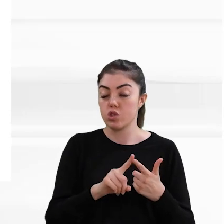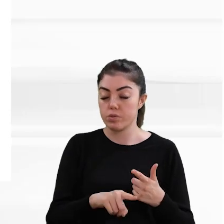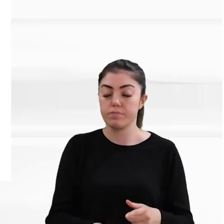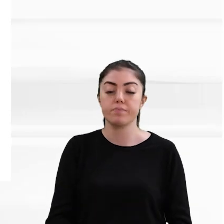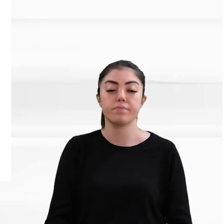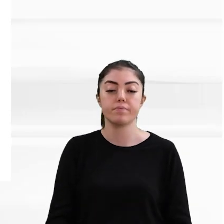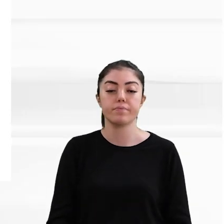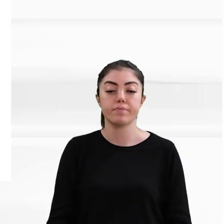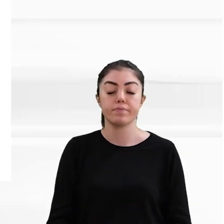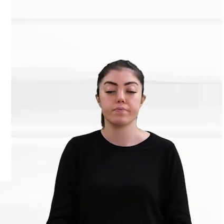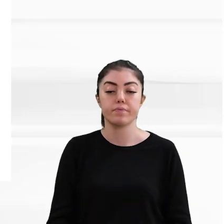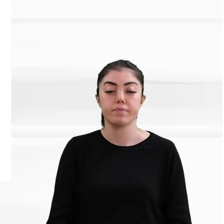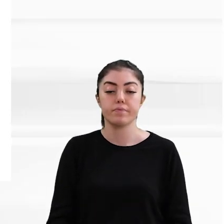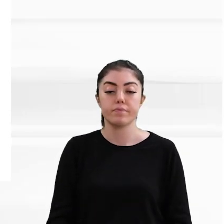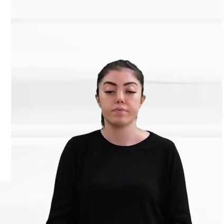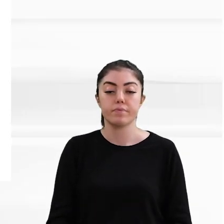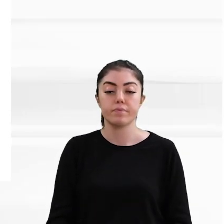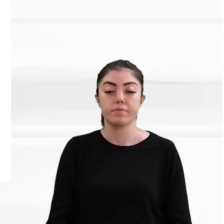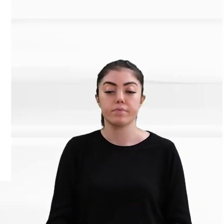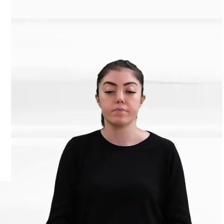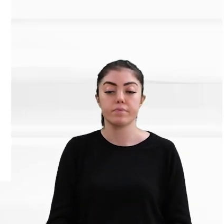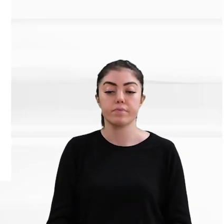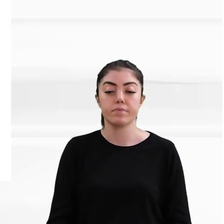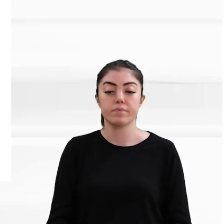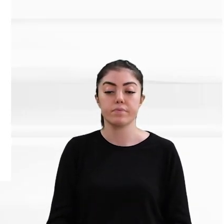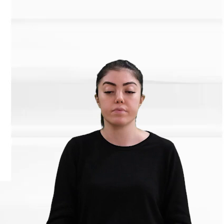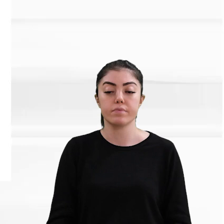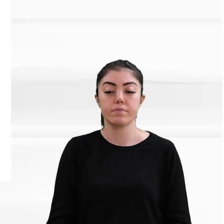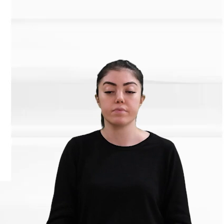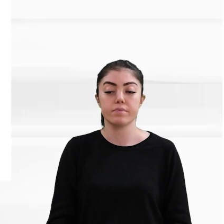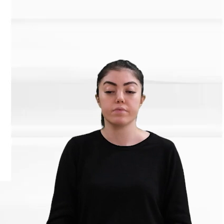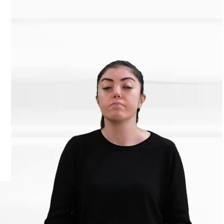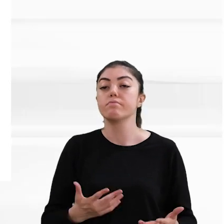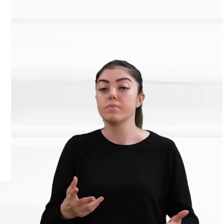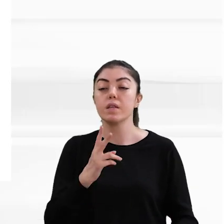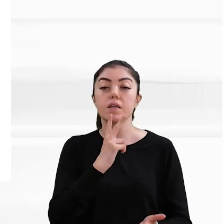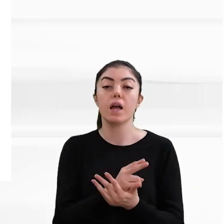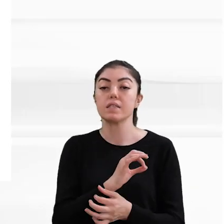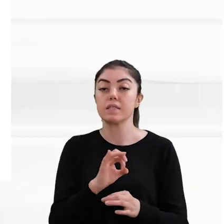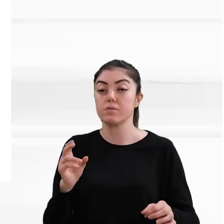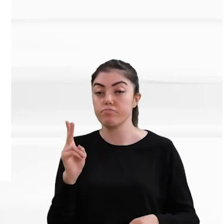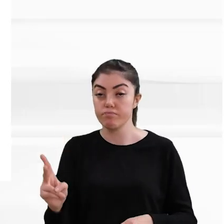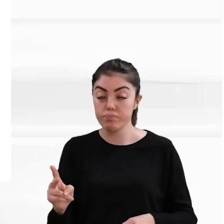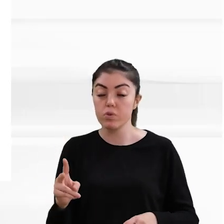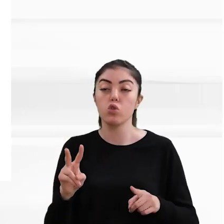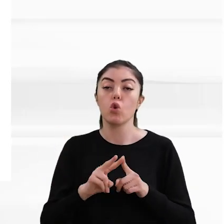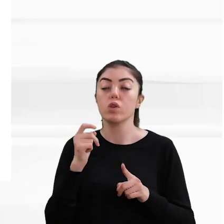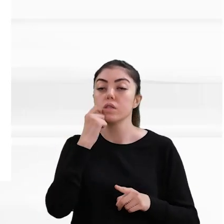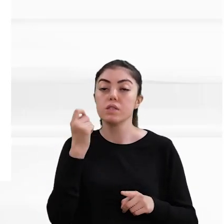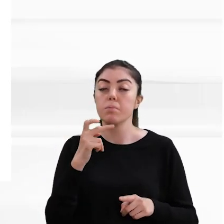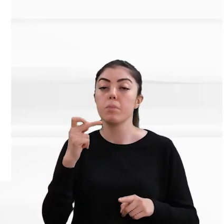yanlıştır. Çekirdeklerindeki nötron sayısı proton sayısından fazla mıdır? Radyoaktif çekirdeklerde yani